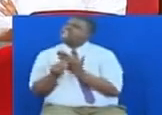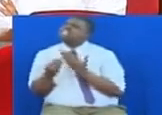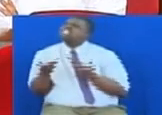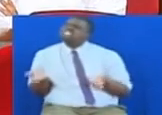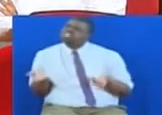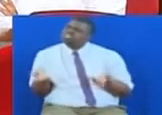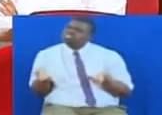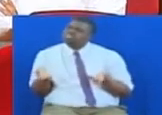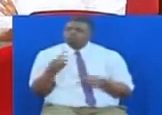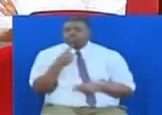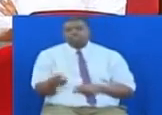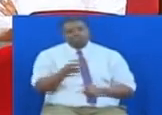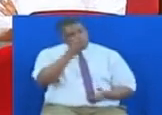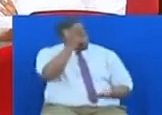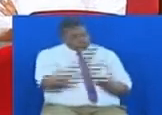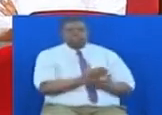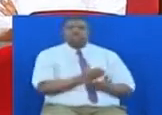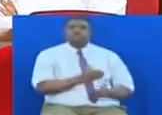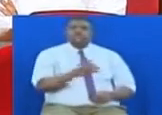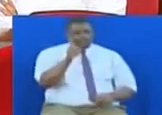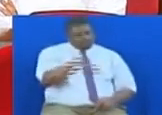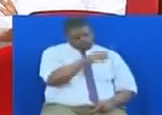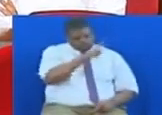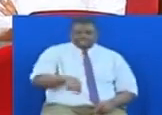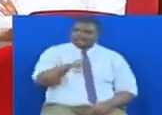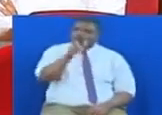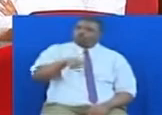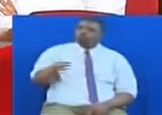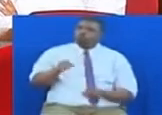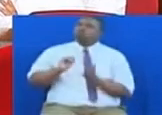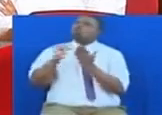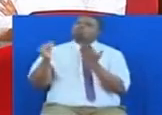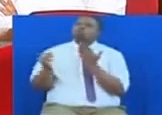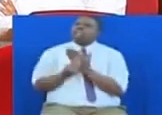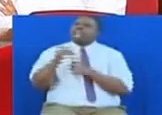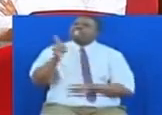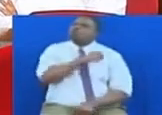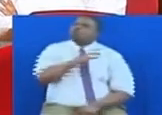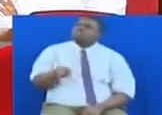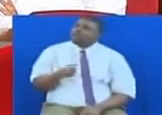ambalo tunaweza tukasema kweli ametukosea Tanzania? Kosa gani?